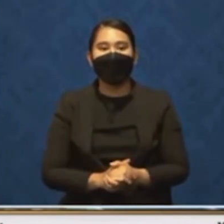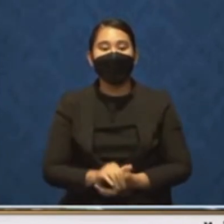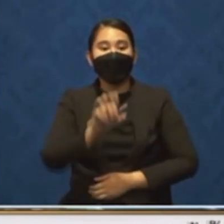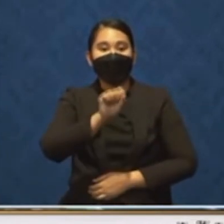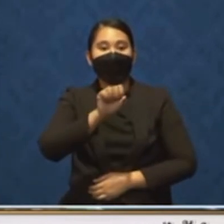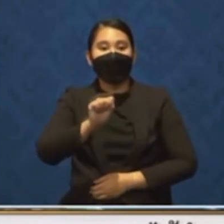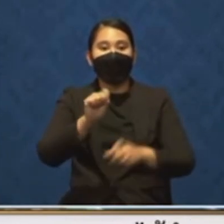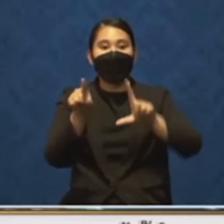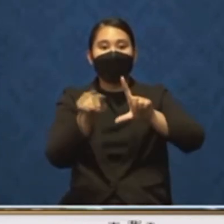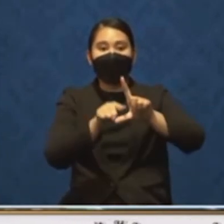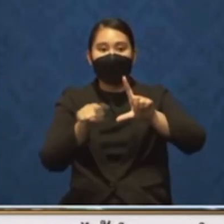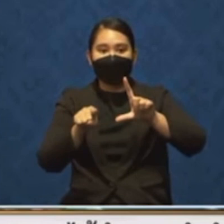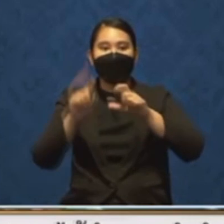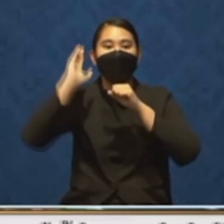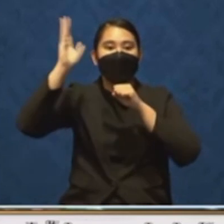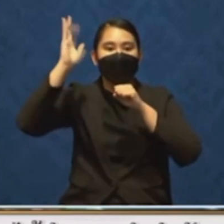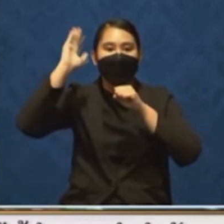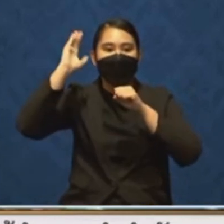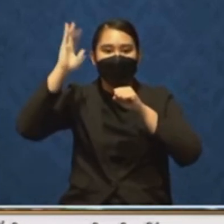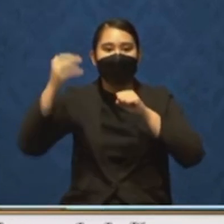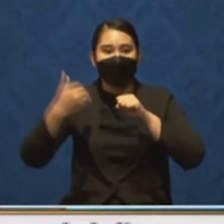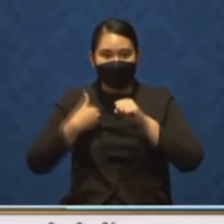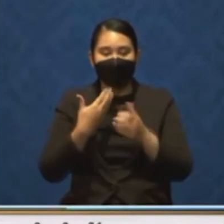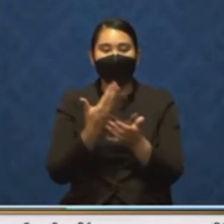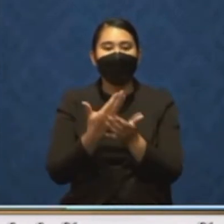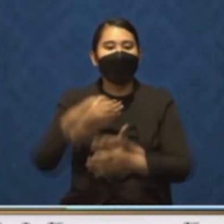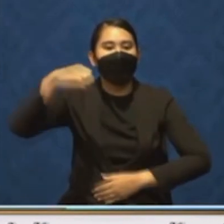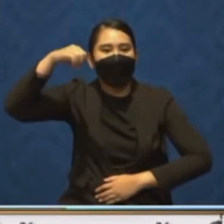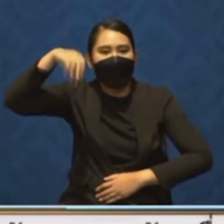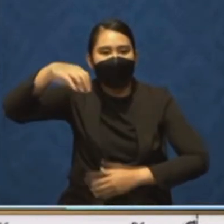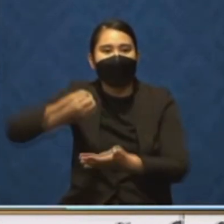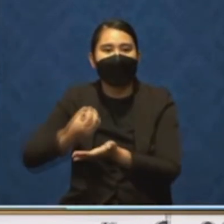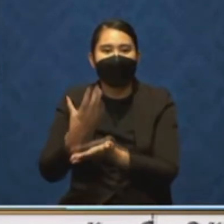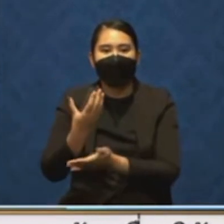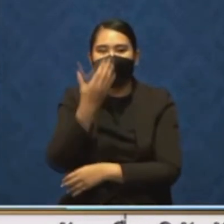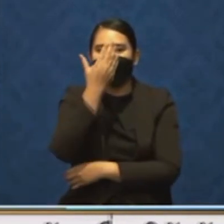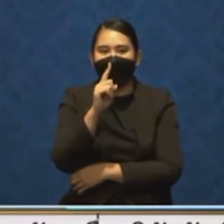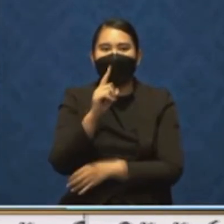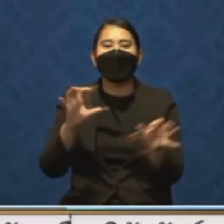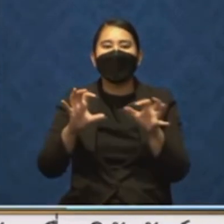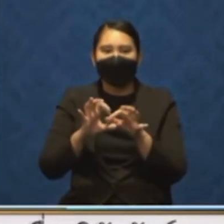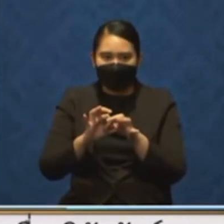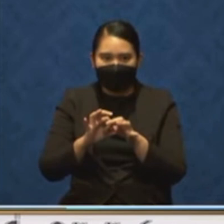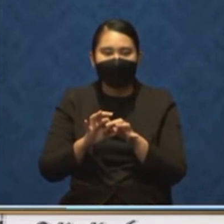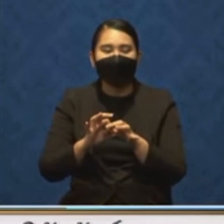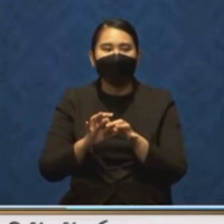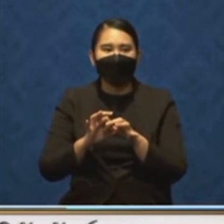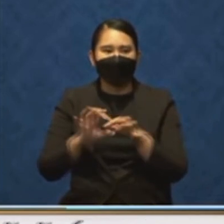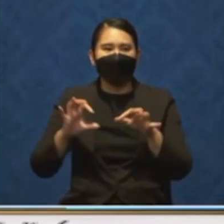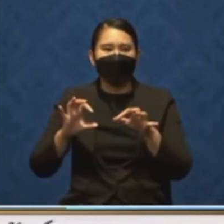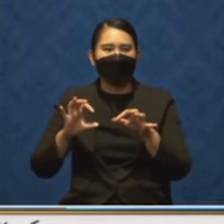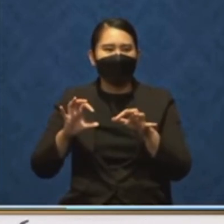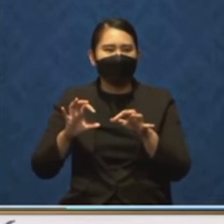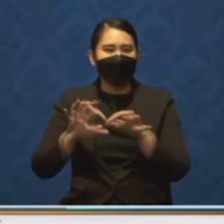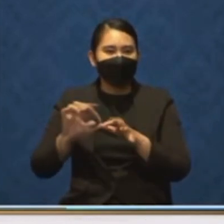ผมครับอภิปรายว่าค่าไฟแพงเนี่ยมาจากค่าพร้อมจ่ายและการเอื้อนายทุนว่ามีการที่